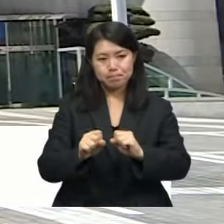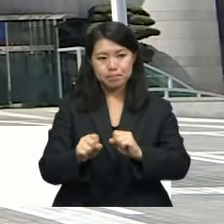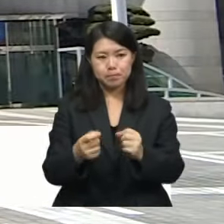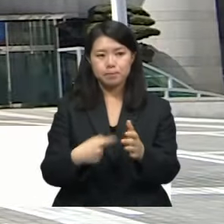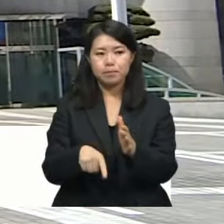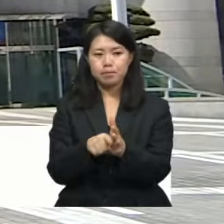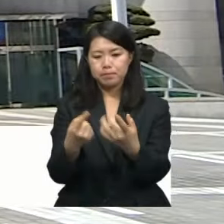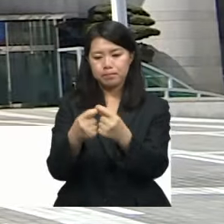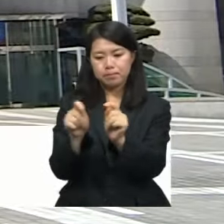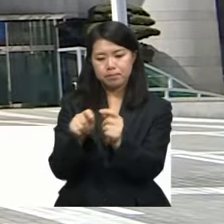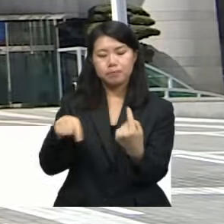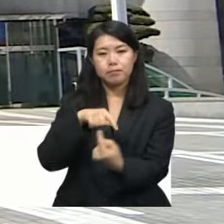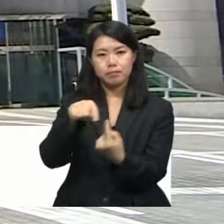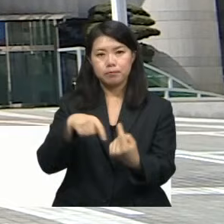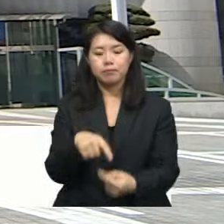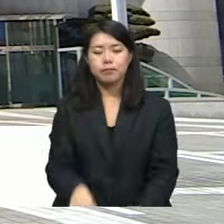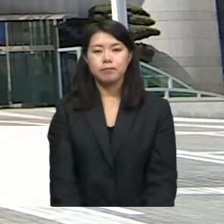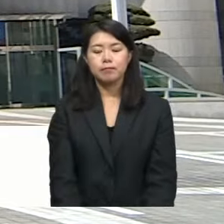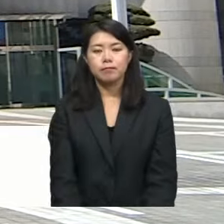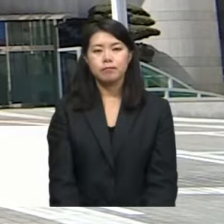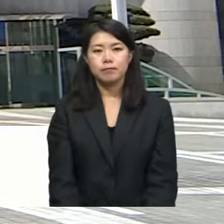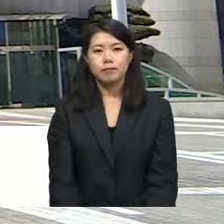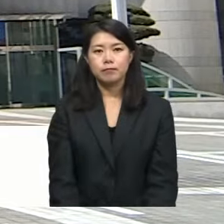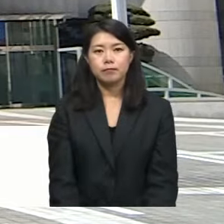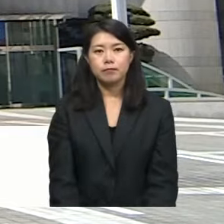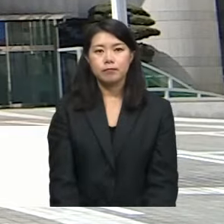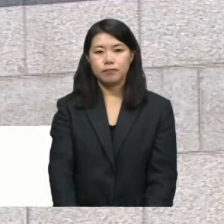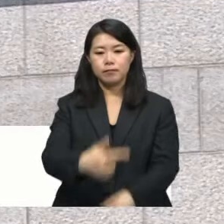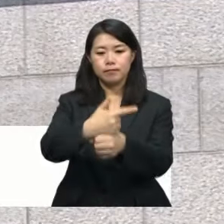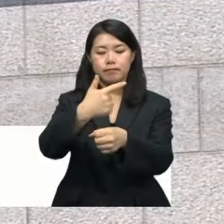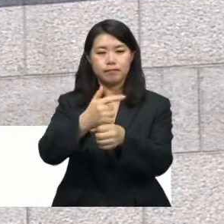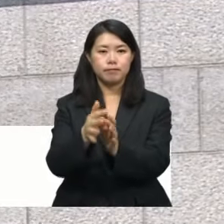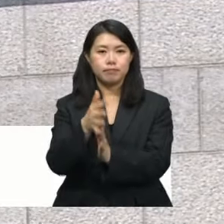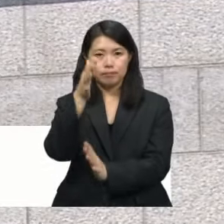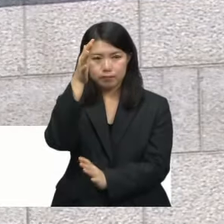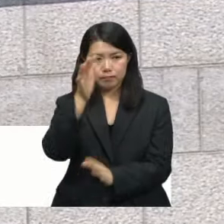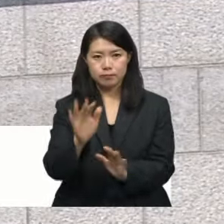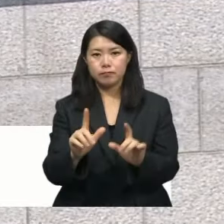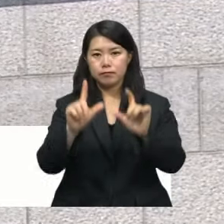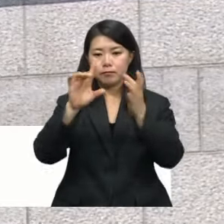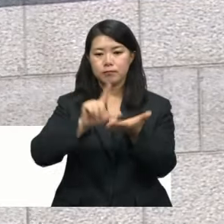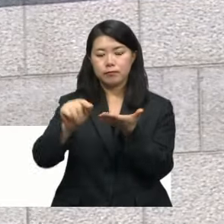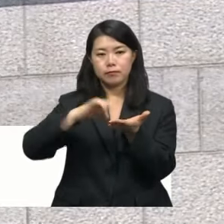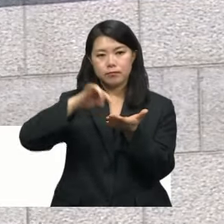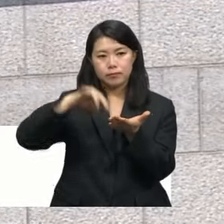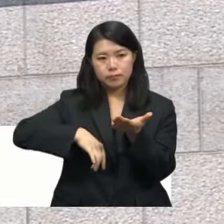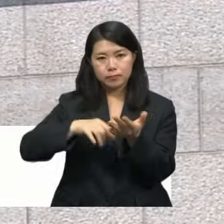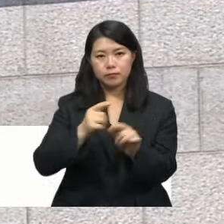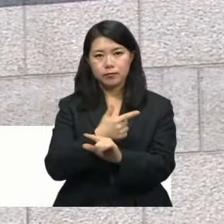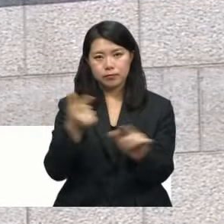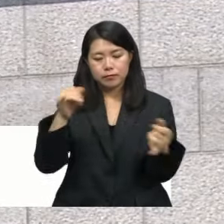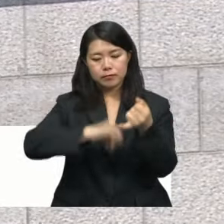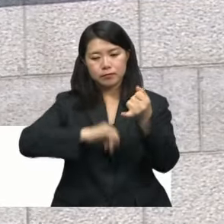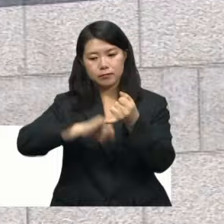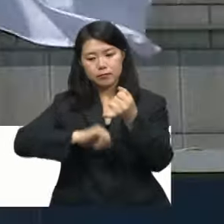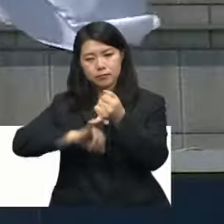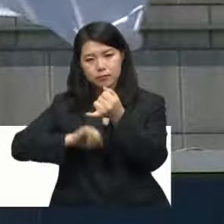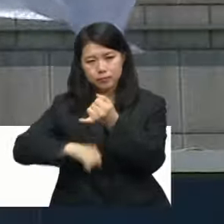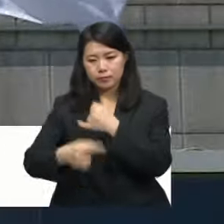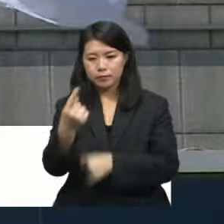체납 기동팀을 운영한다고 밝혔습니다 남양주 씨에 따르면 올해 지방세와 세외 수입 2월 체납액